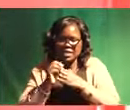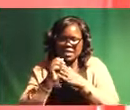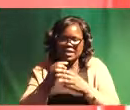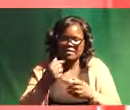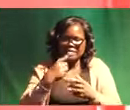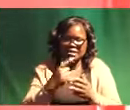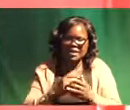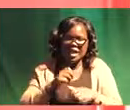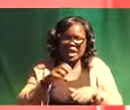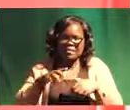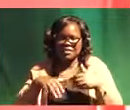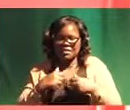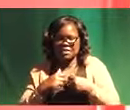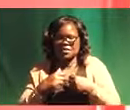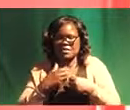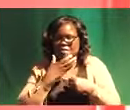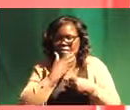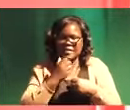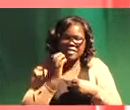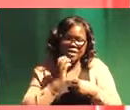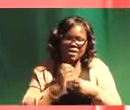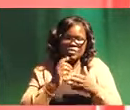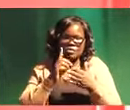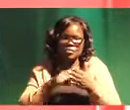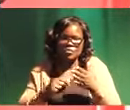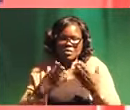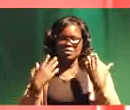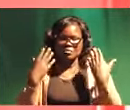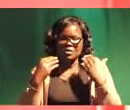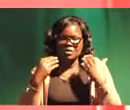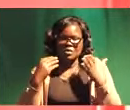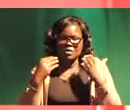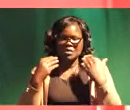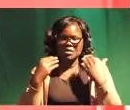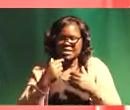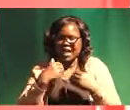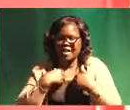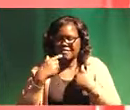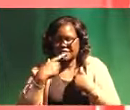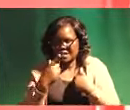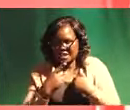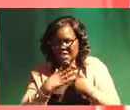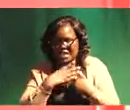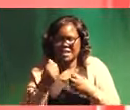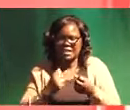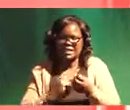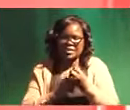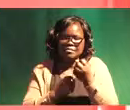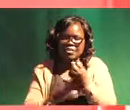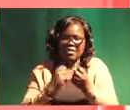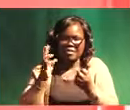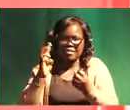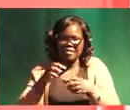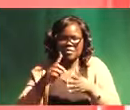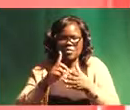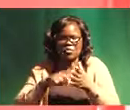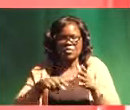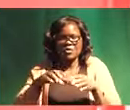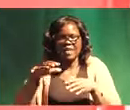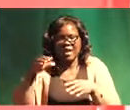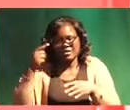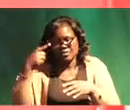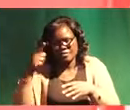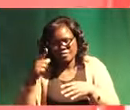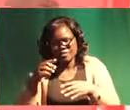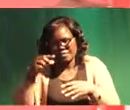I associate myself with what the Meru leaders have said and I support them in whatever they are asking from